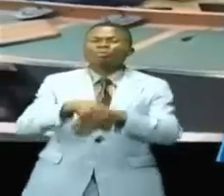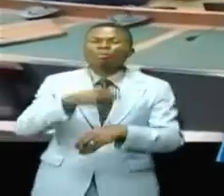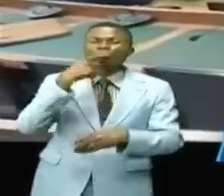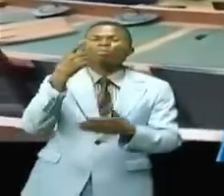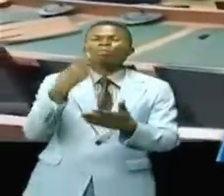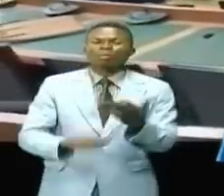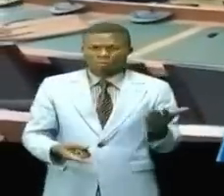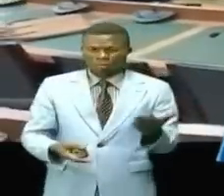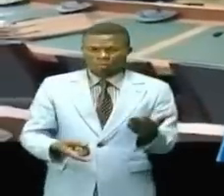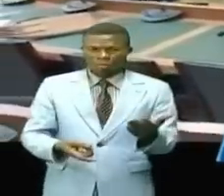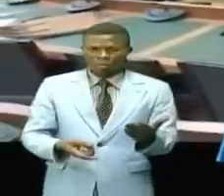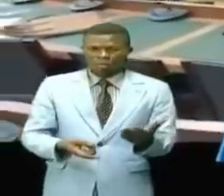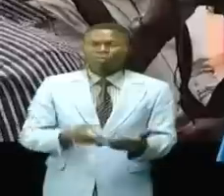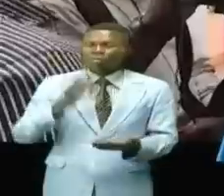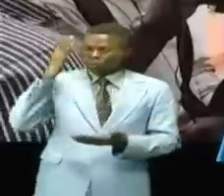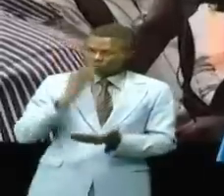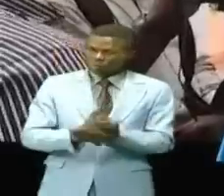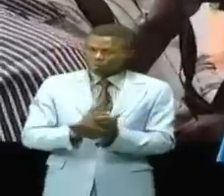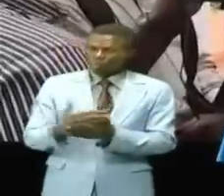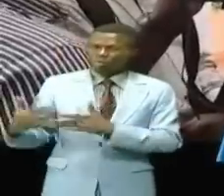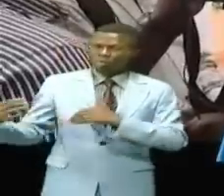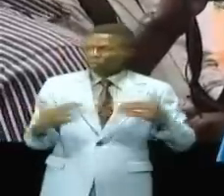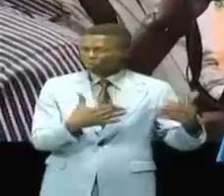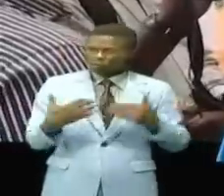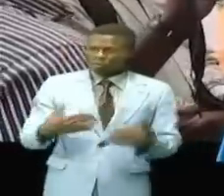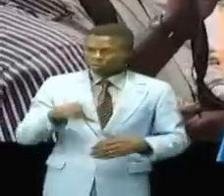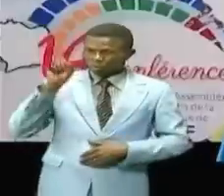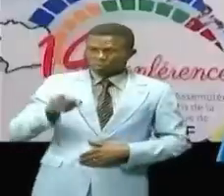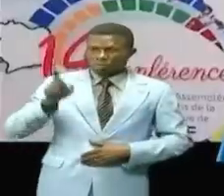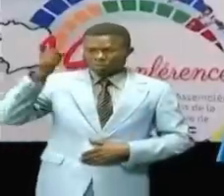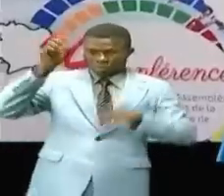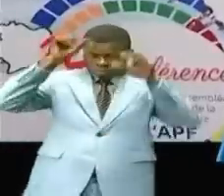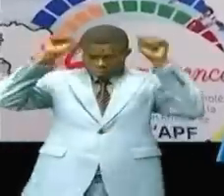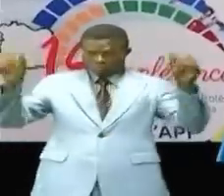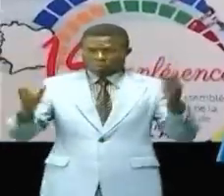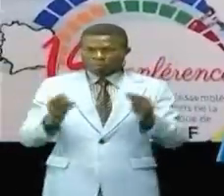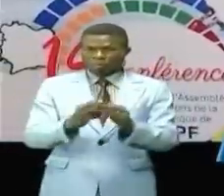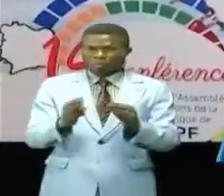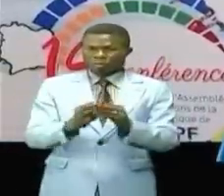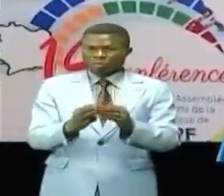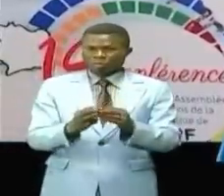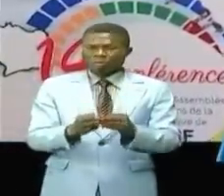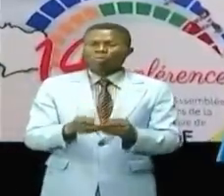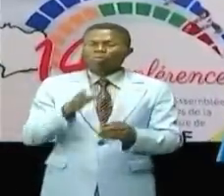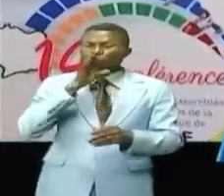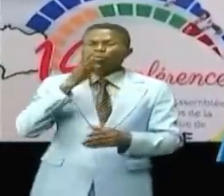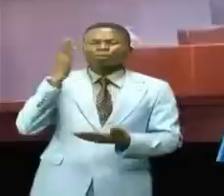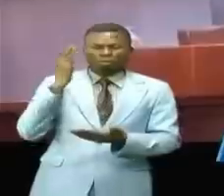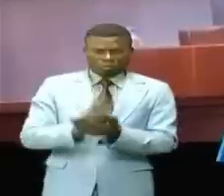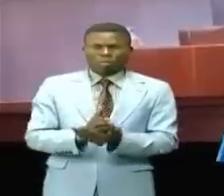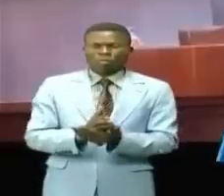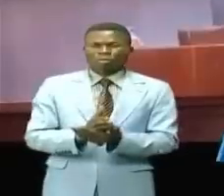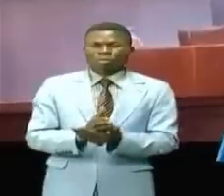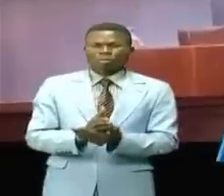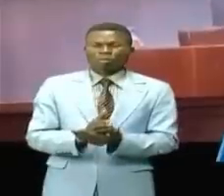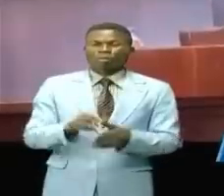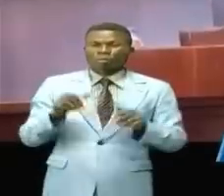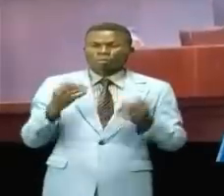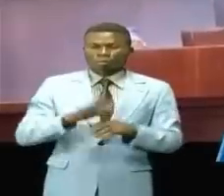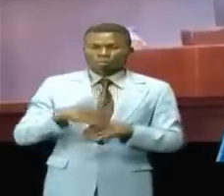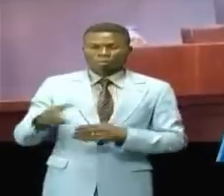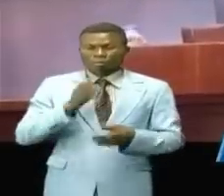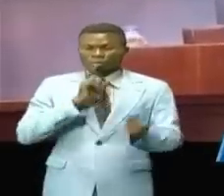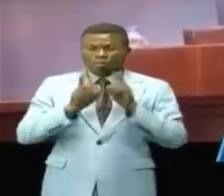Congo. Halt à l'intox, déclare le premier vice-président de l'Assemblée nationale, et le temps du mensonge est révolu. Finalement, après